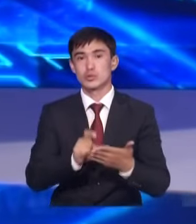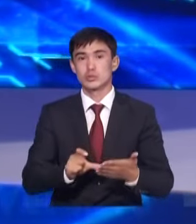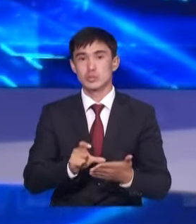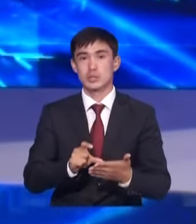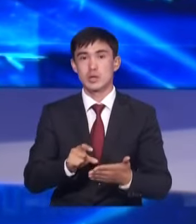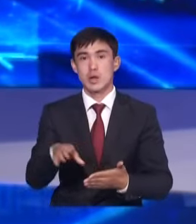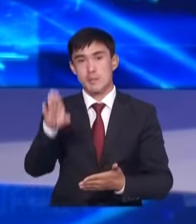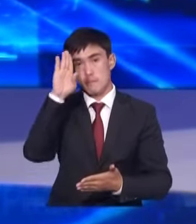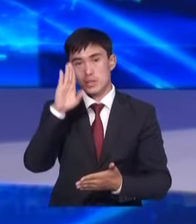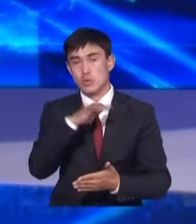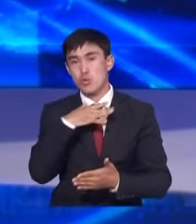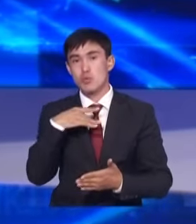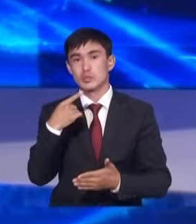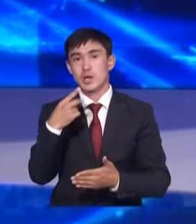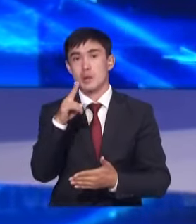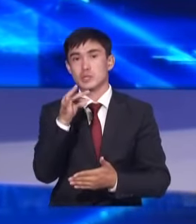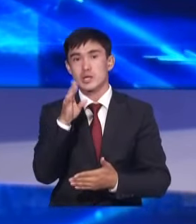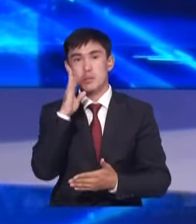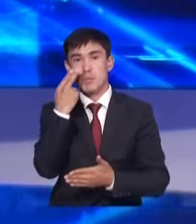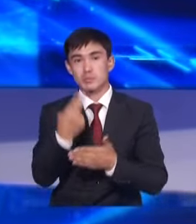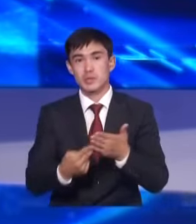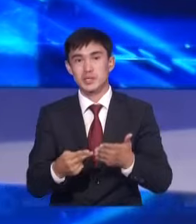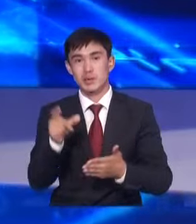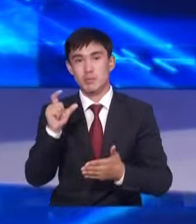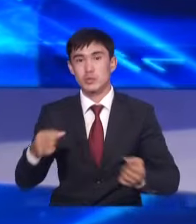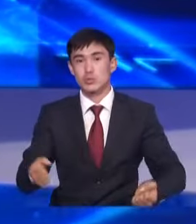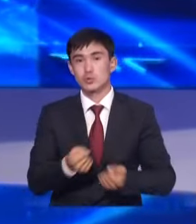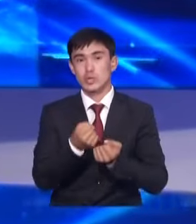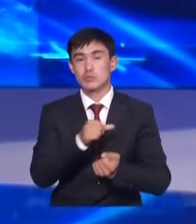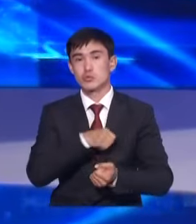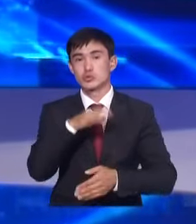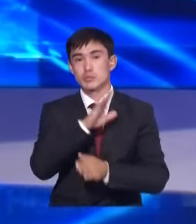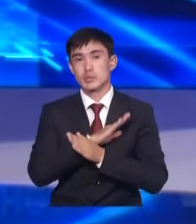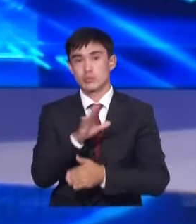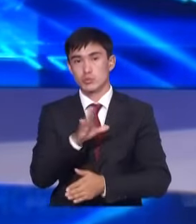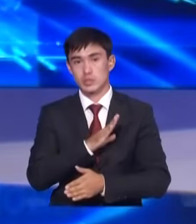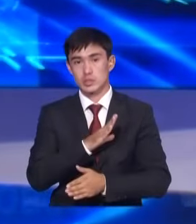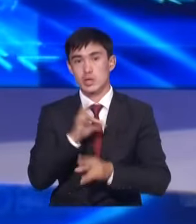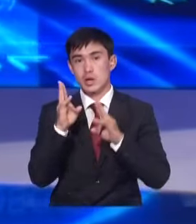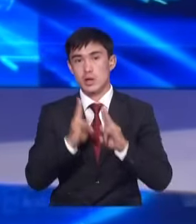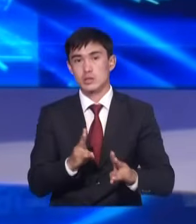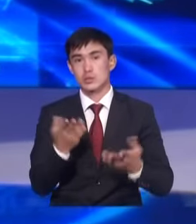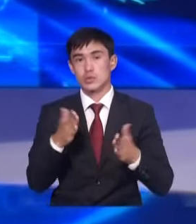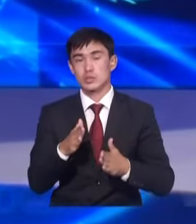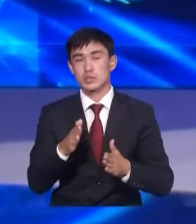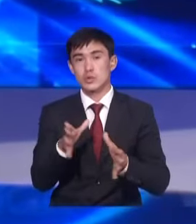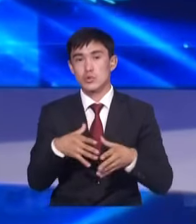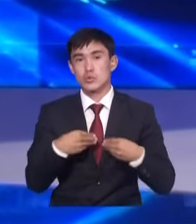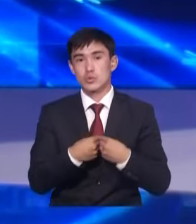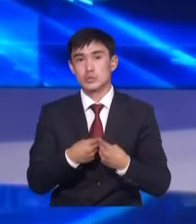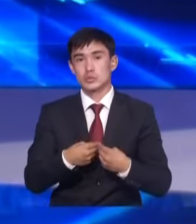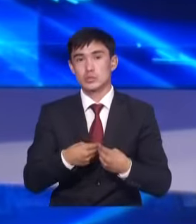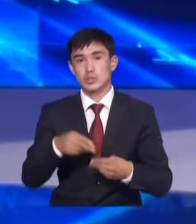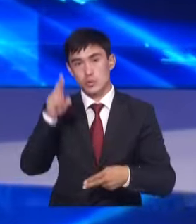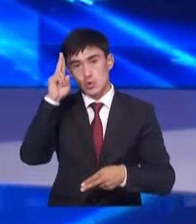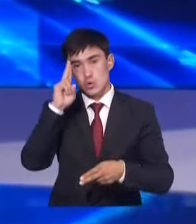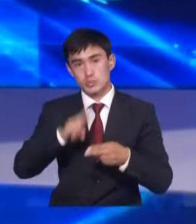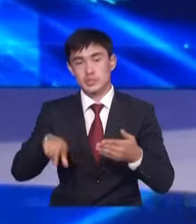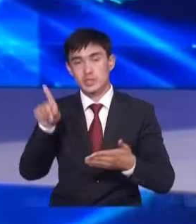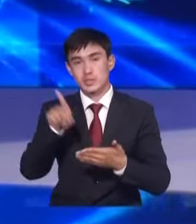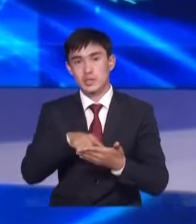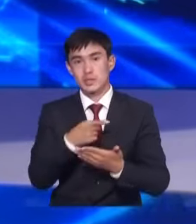жолдары. Бозбала көп ұзамай қапшағайда батып бара жатқан баланы құтқарып, өзі мерт болған еді. Қайғылы оқиға бір әулетті үкілеген үмітінен